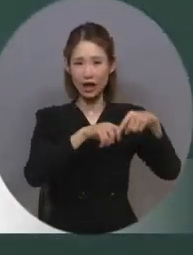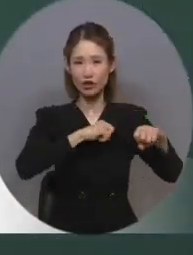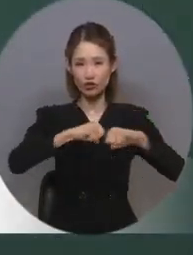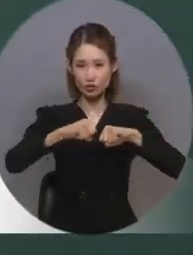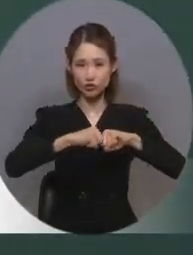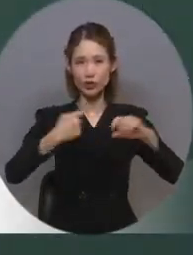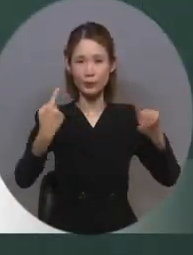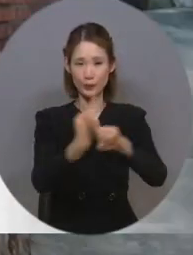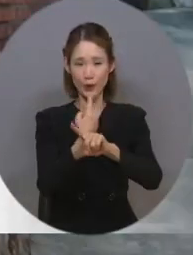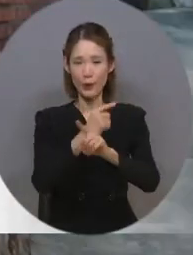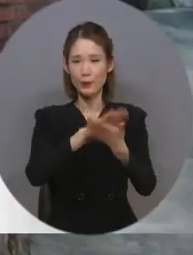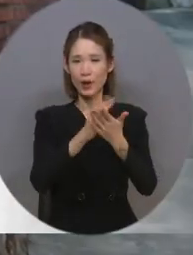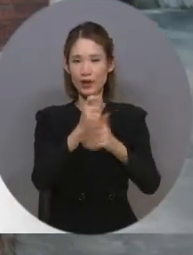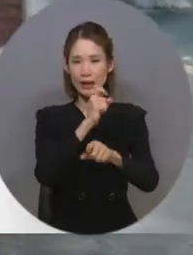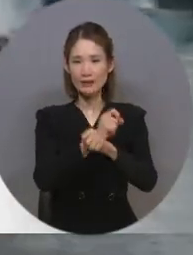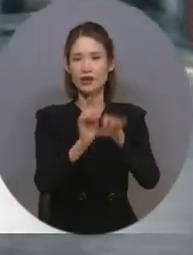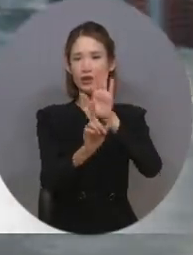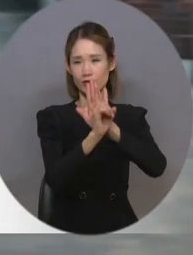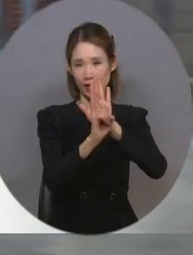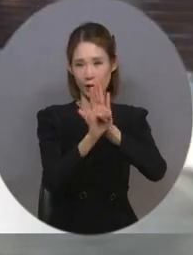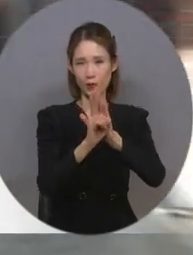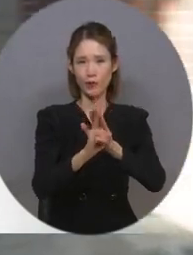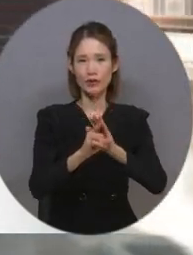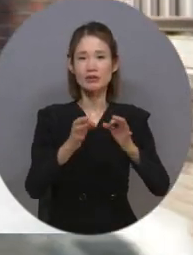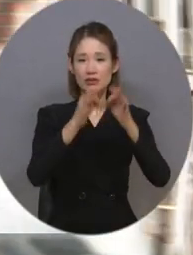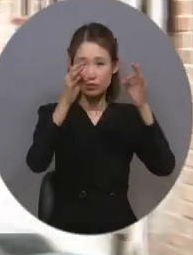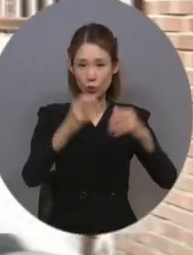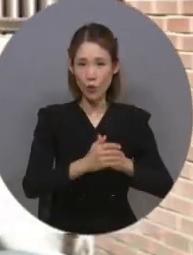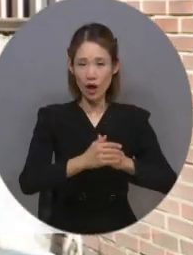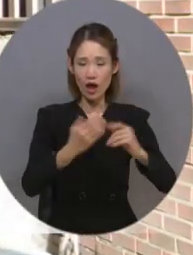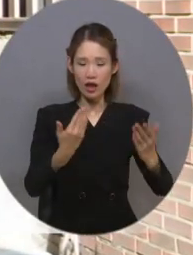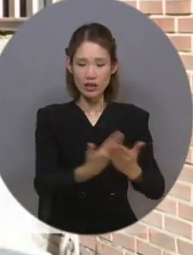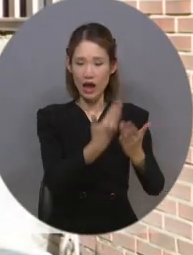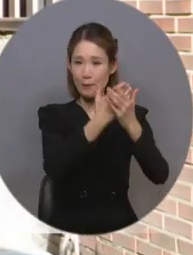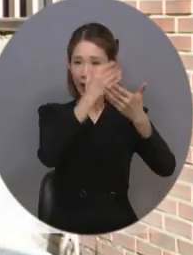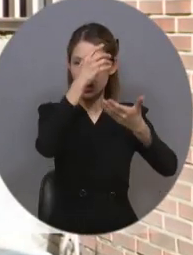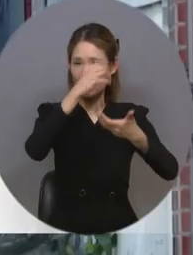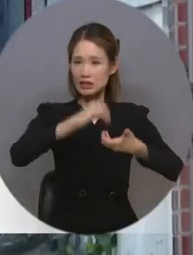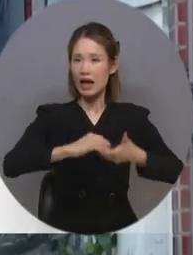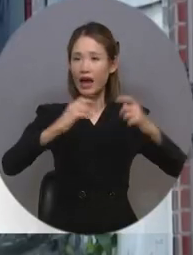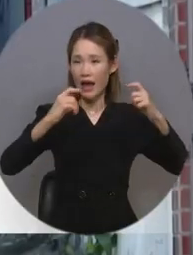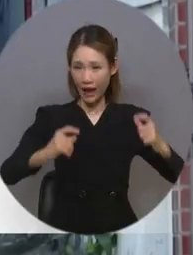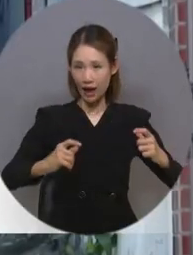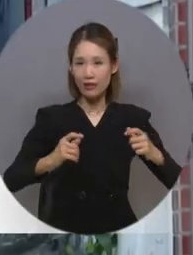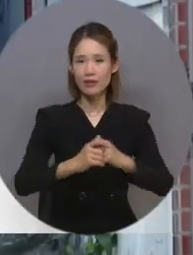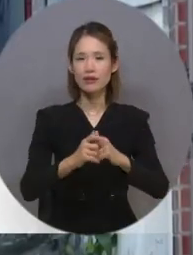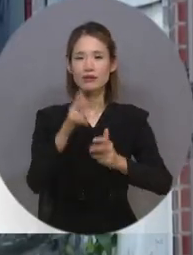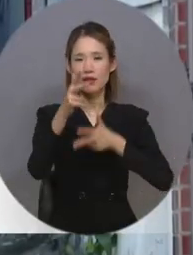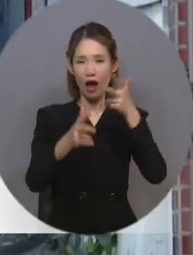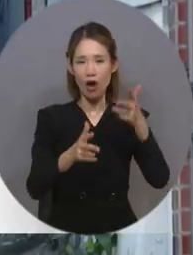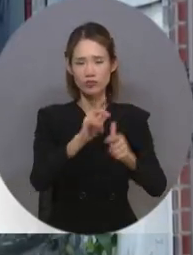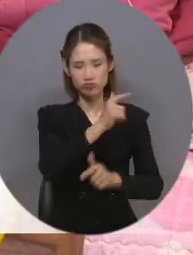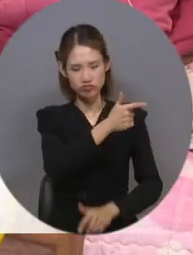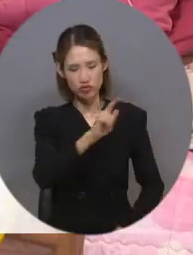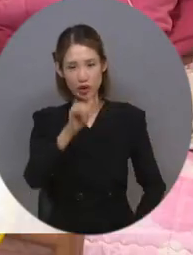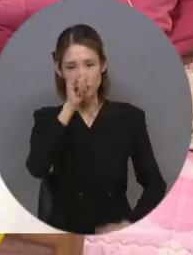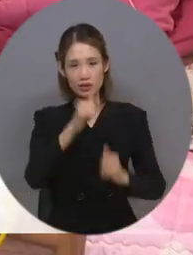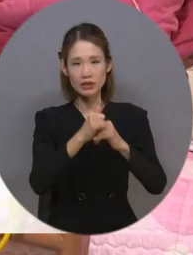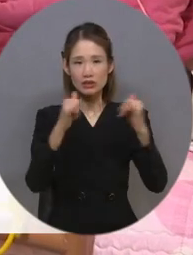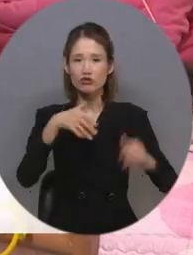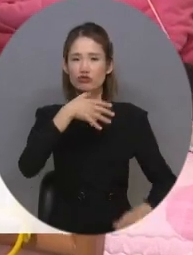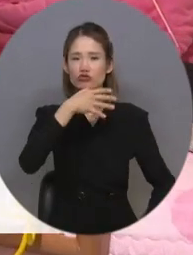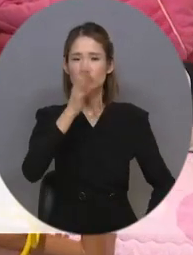행정예고 했습니다 그동안 개발 제한 구역 주민지원사업은 다양한 사업을 진행하고 있지만 인구